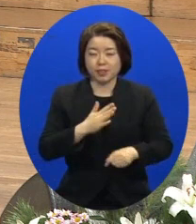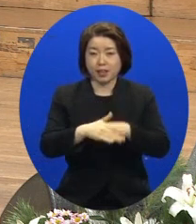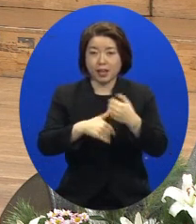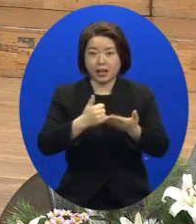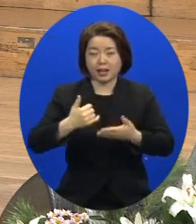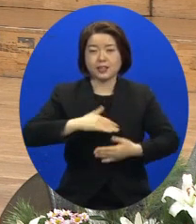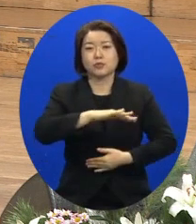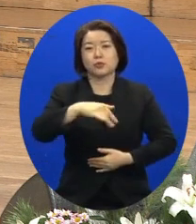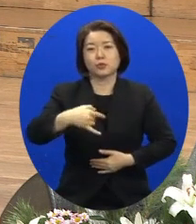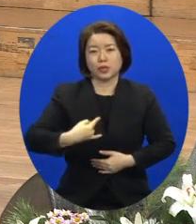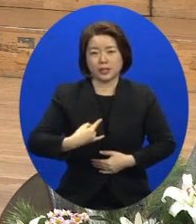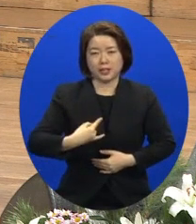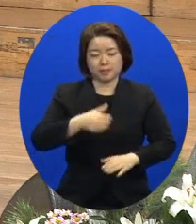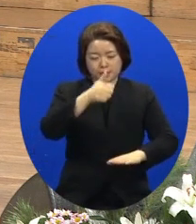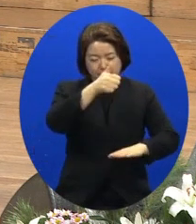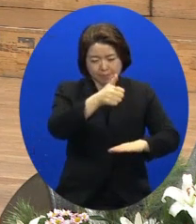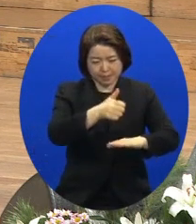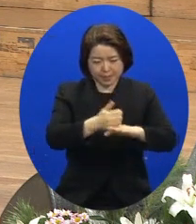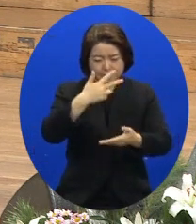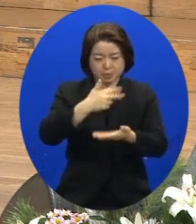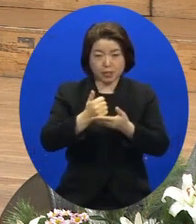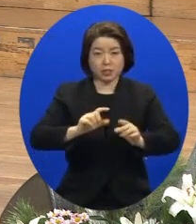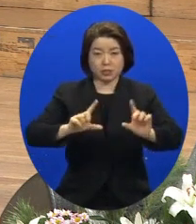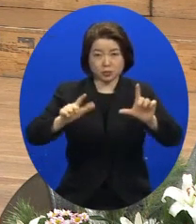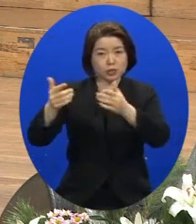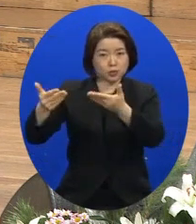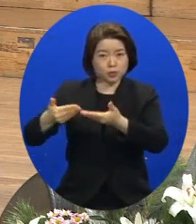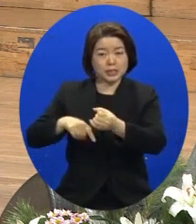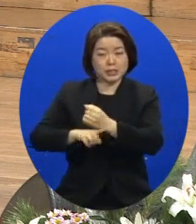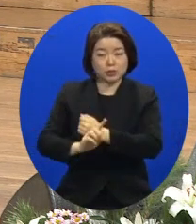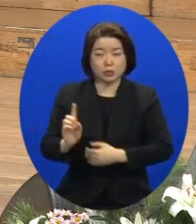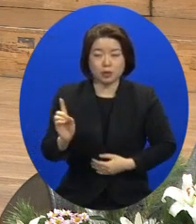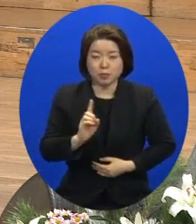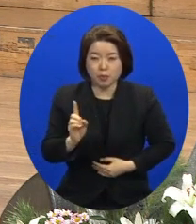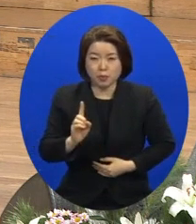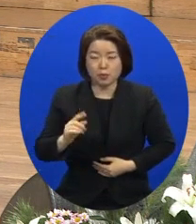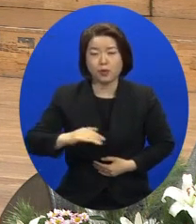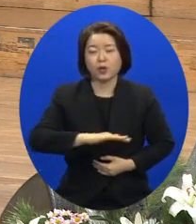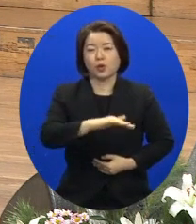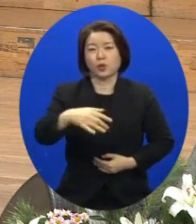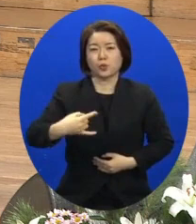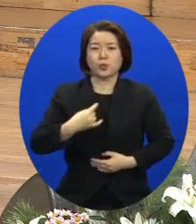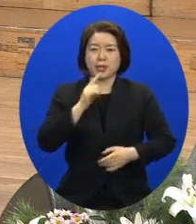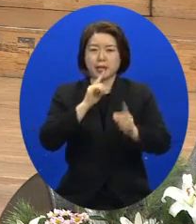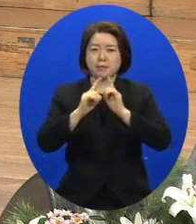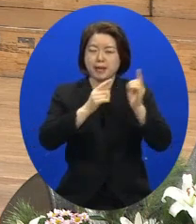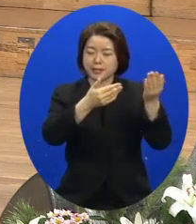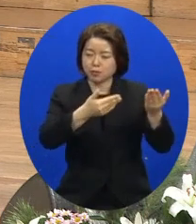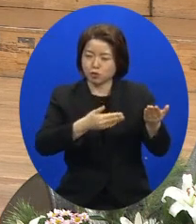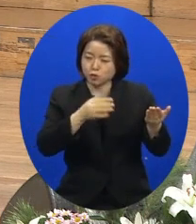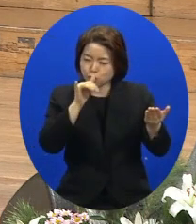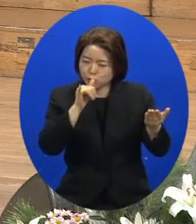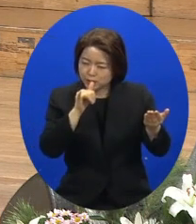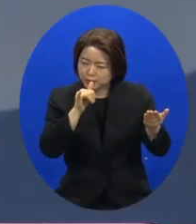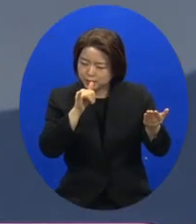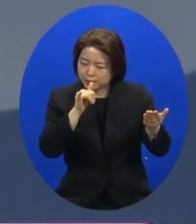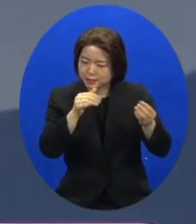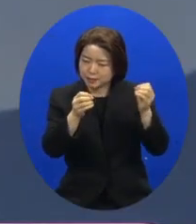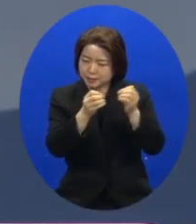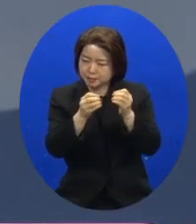하나님께서 우리에게 이렇게 마지막 주일을 주신 것은 우리에게 말씀하시려는 분명한 메시지가